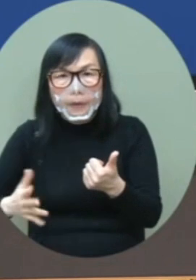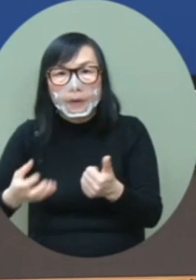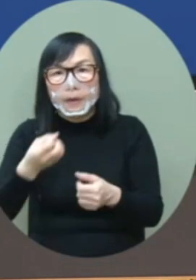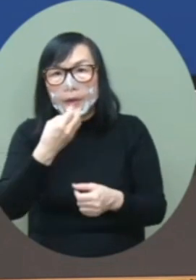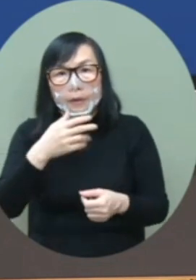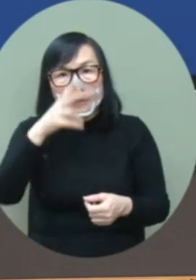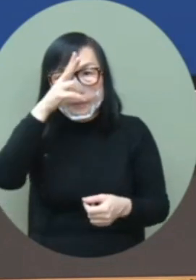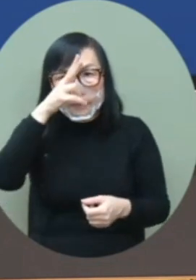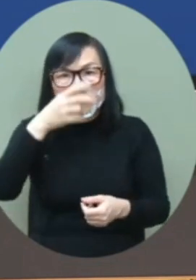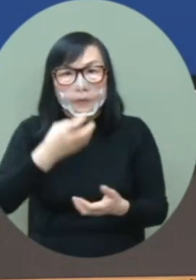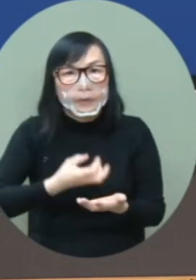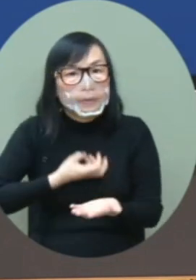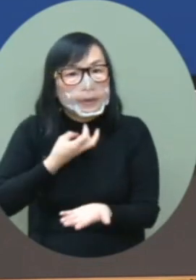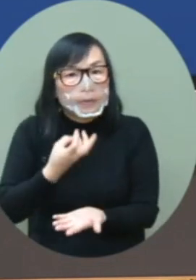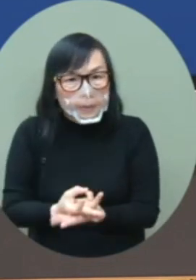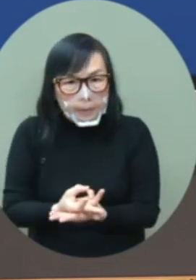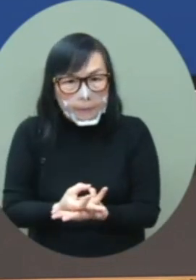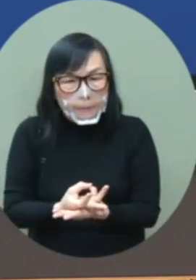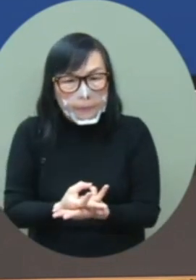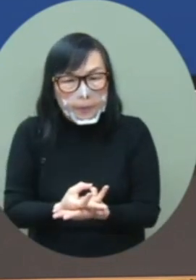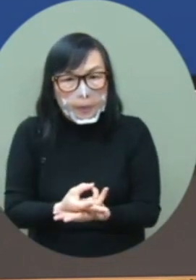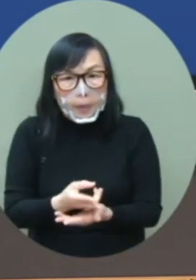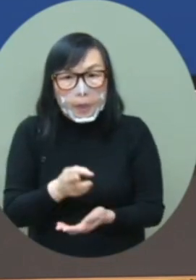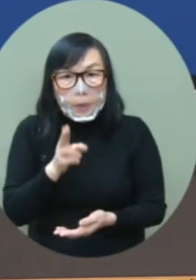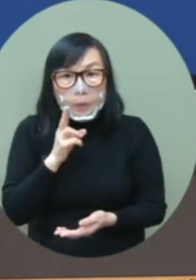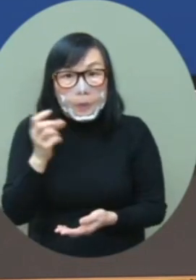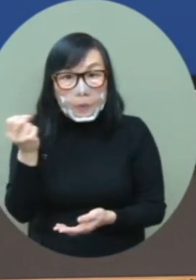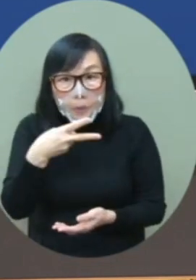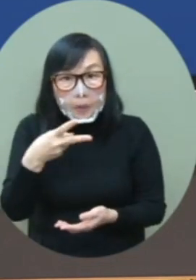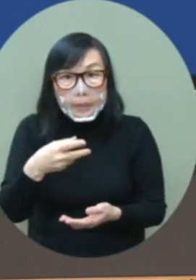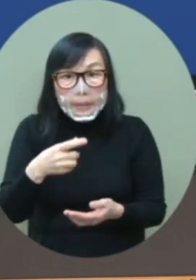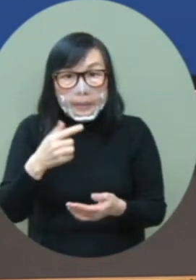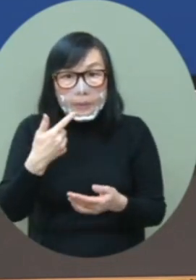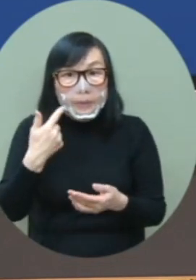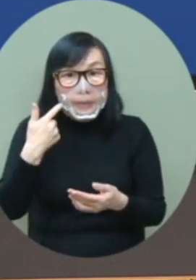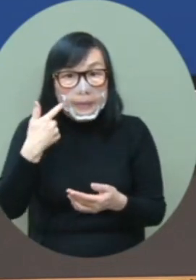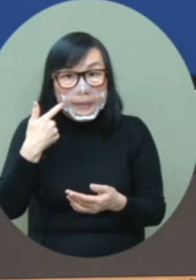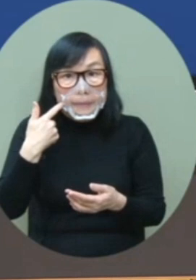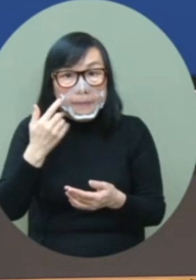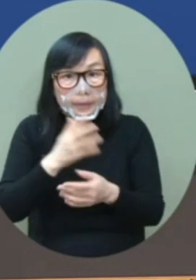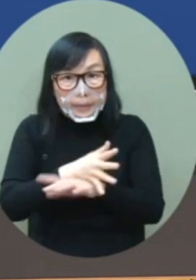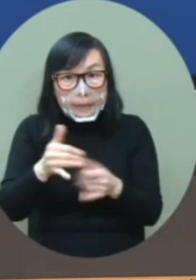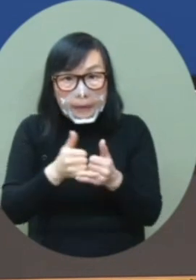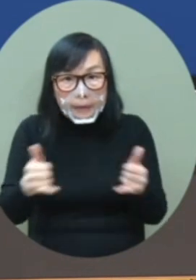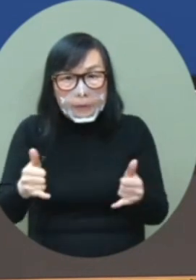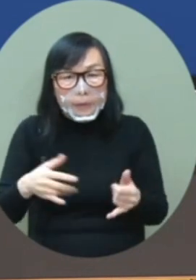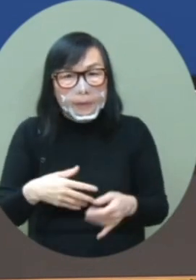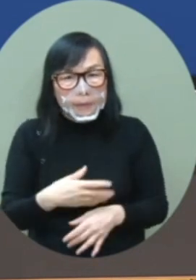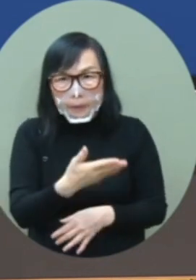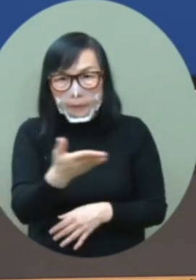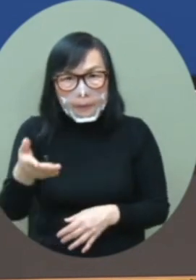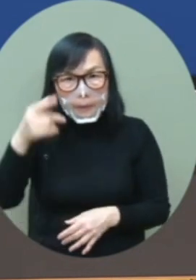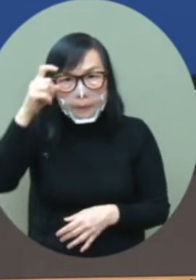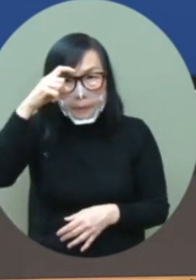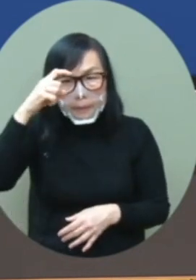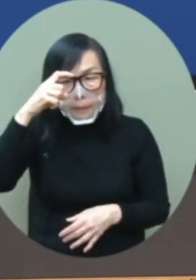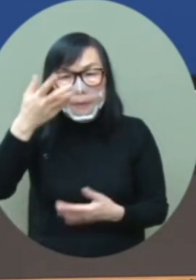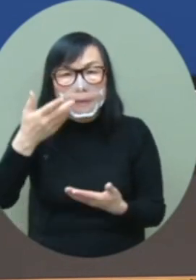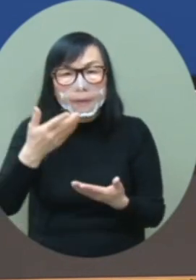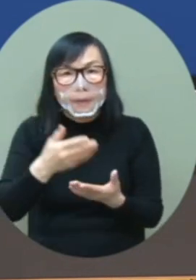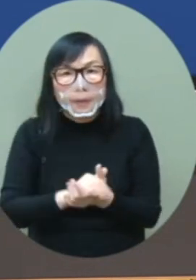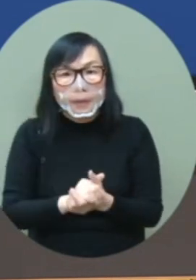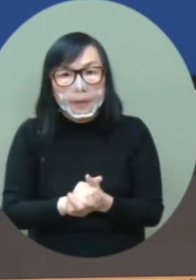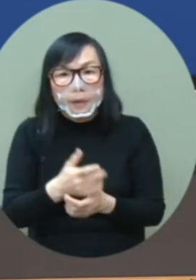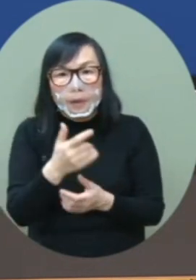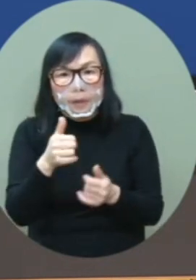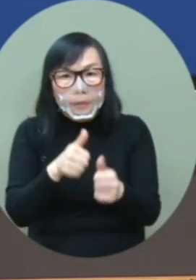政府會非常之小心。如果再要收緊任何措施嚇，反而大家都記得啦，上個禮拜因為按住